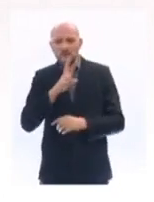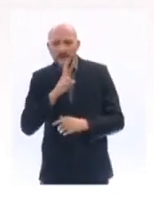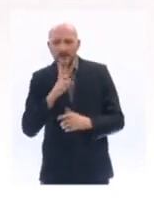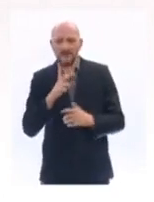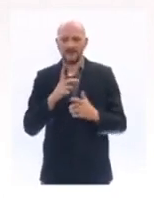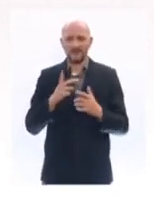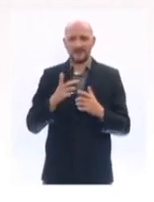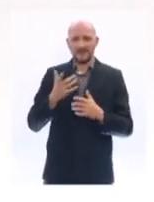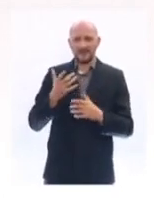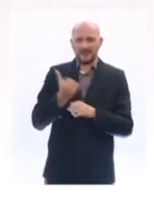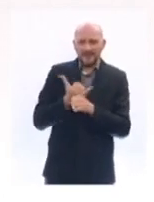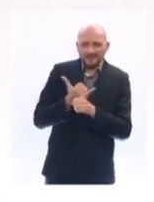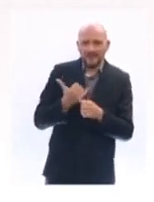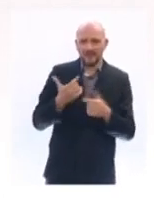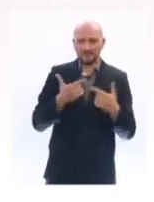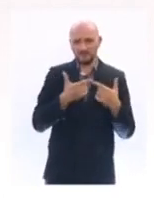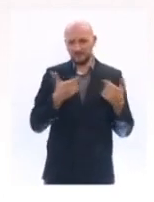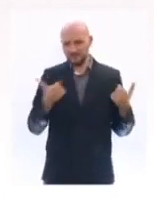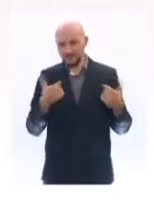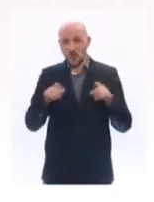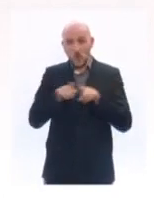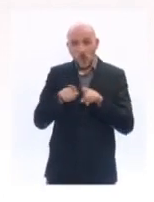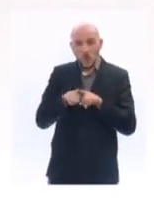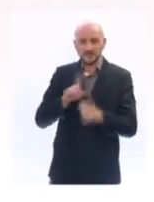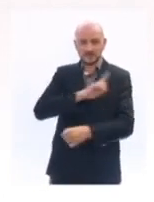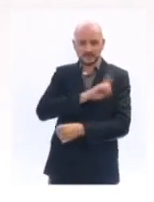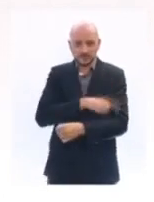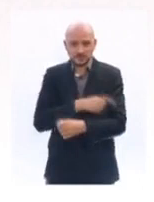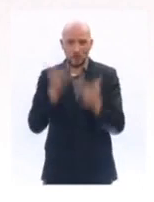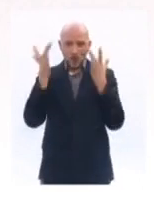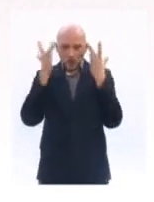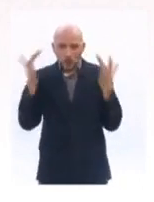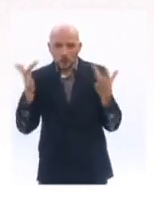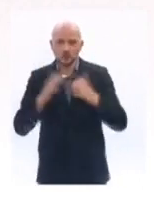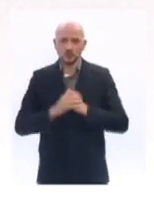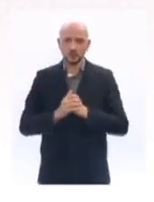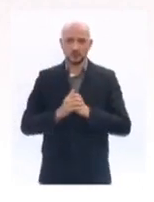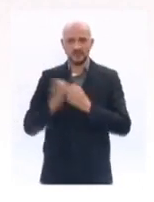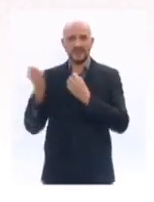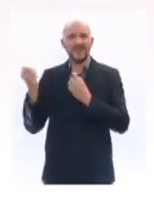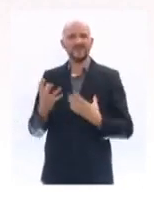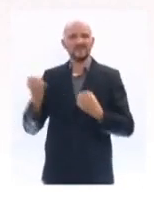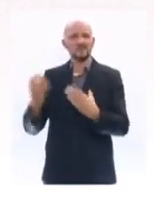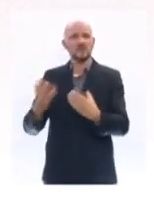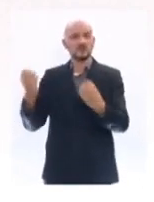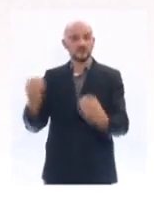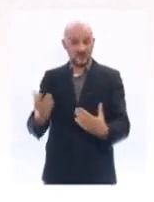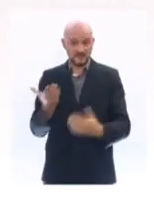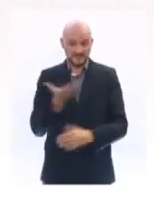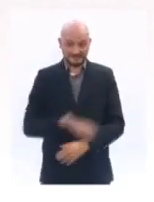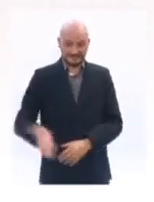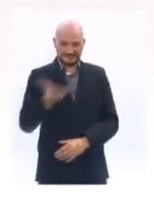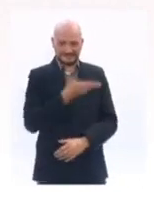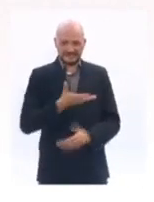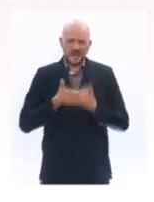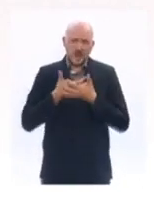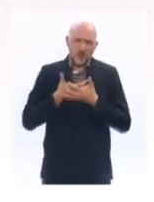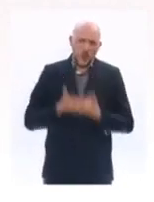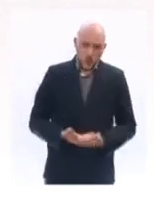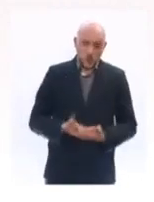crise sanitaire, le tourisme, l'hôtellerie, l'aéronautique et l'automobile, les chauffeurs de taxi. L'État a